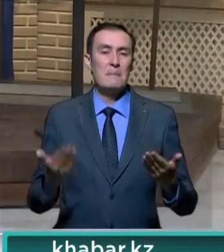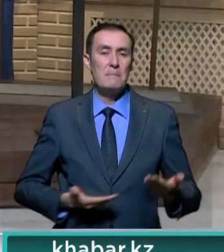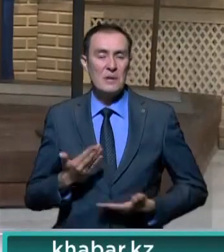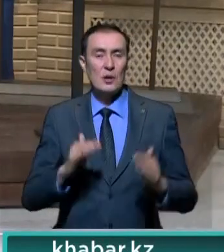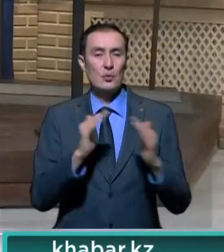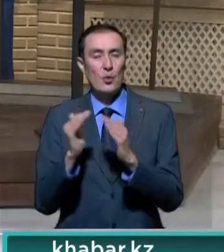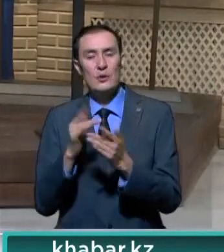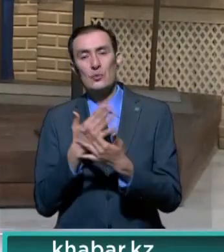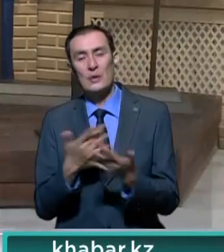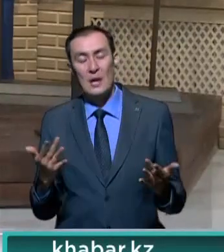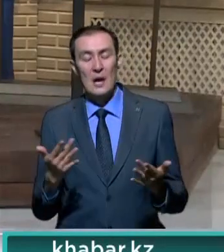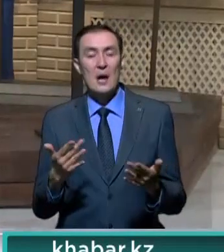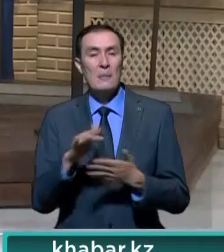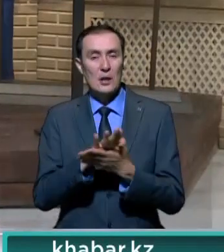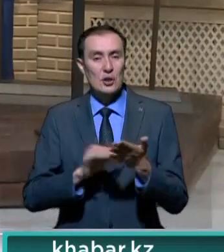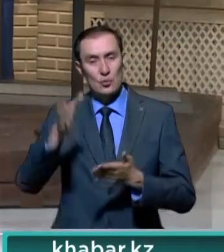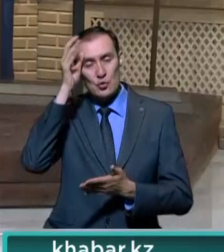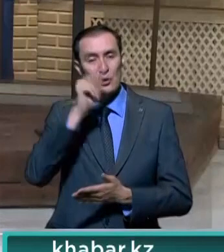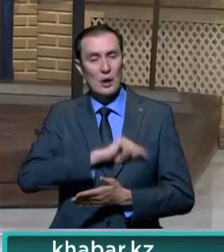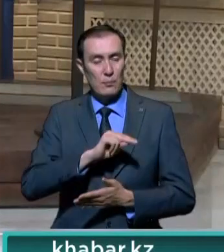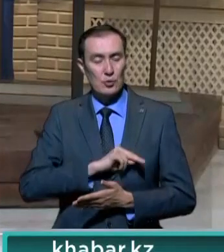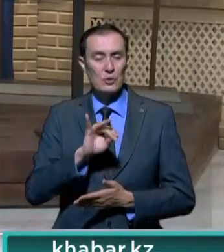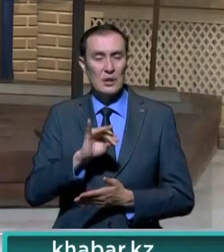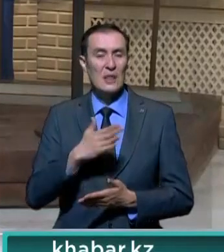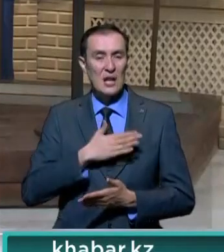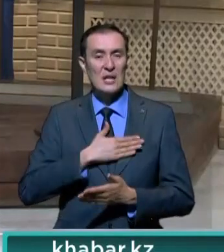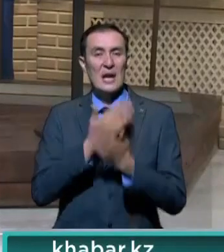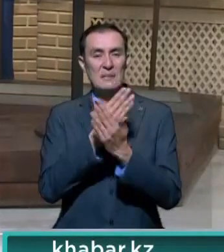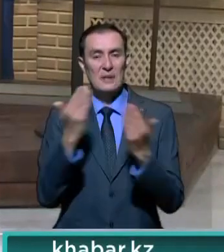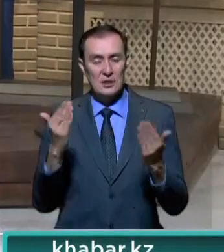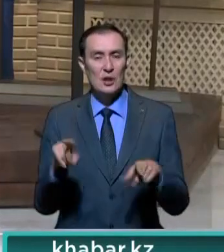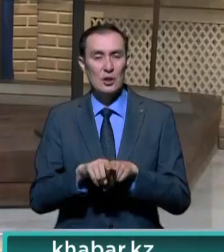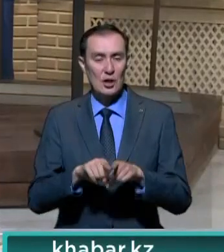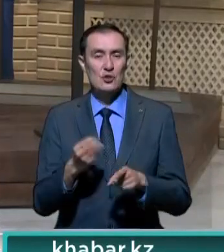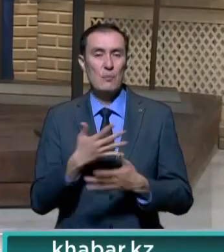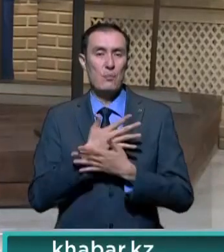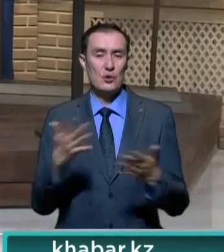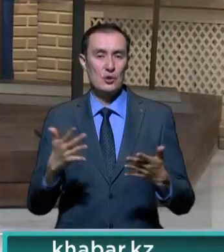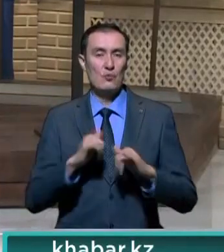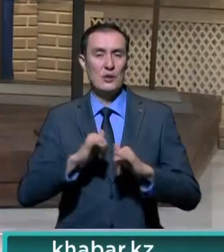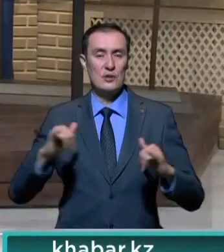многое другое. Археологи продолжают работу, и, соответственно, наши экспозиции тоже становятся все богаче.